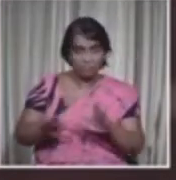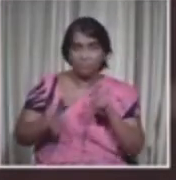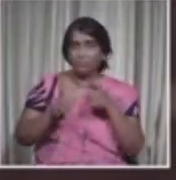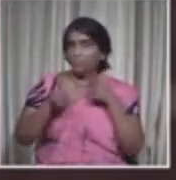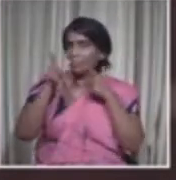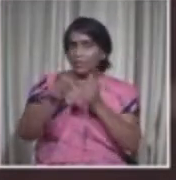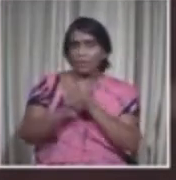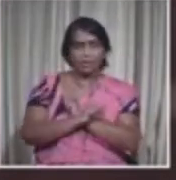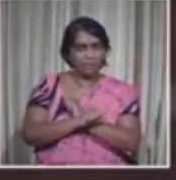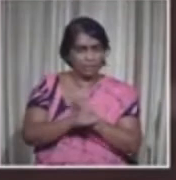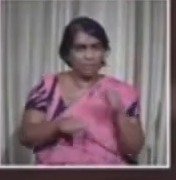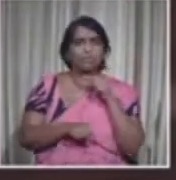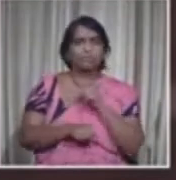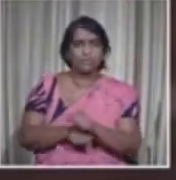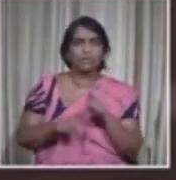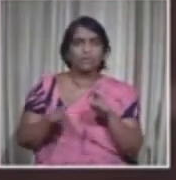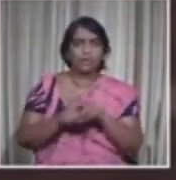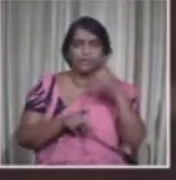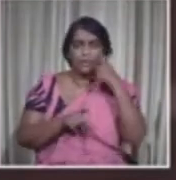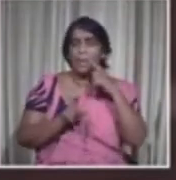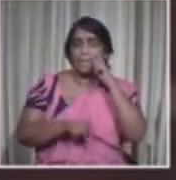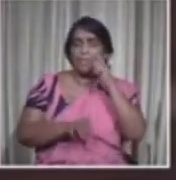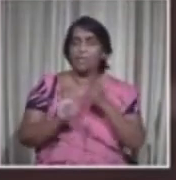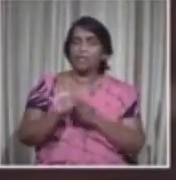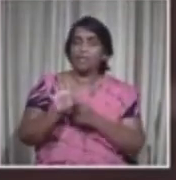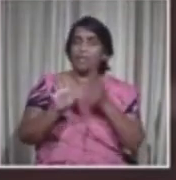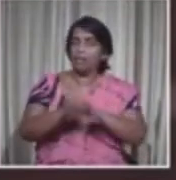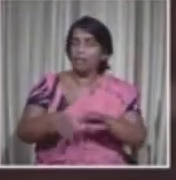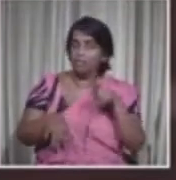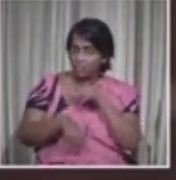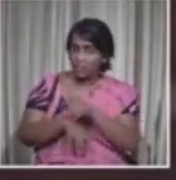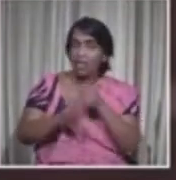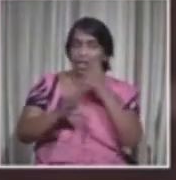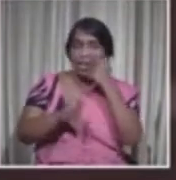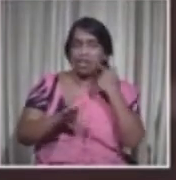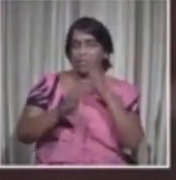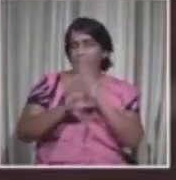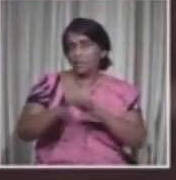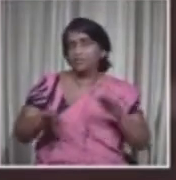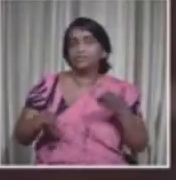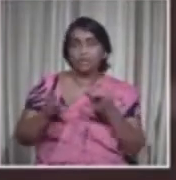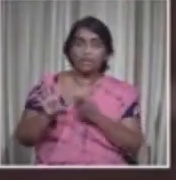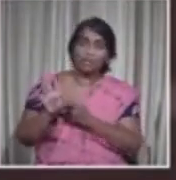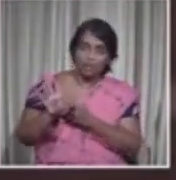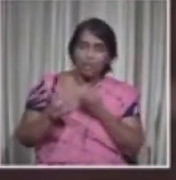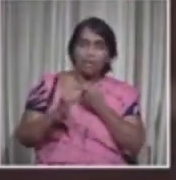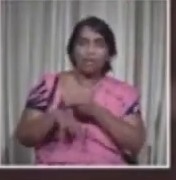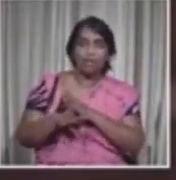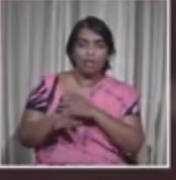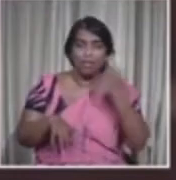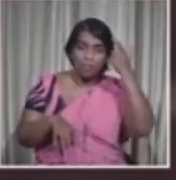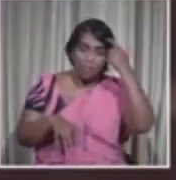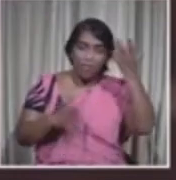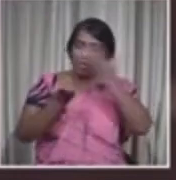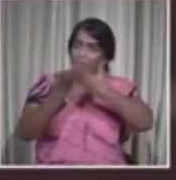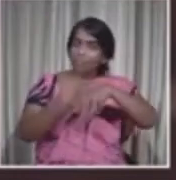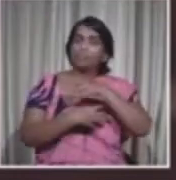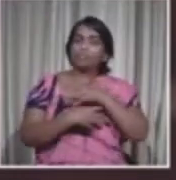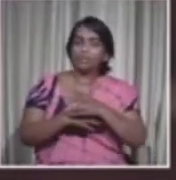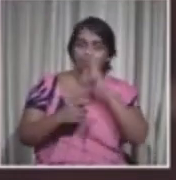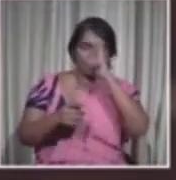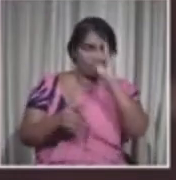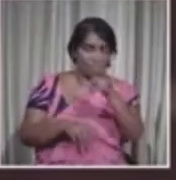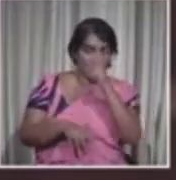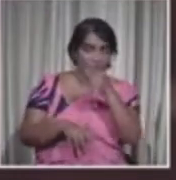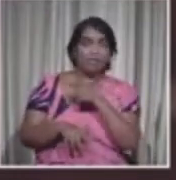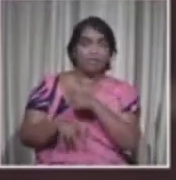වෙඩිල්ලක් තියන්නේ නැතුව කිසිම මේ අහිංසක තරුණ ළමයි මේ ළමයි අහිංසක තරුණයෝ මේ අහිංසකගේ මොළවල් ඔක්කොම විකෘති කරලා